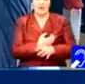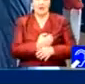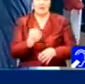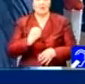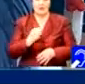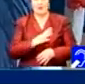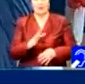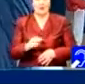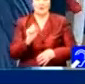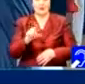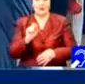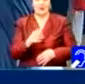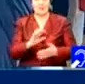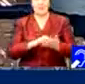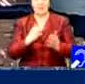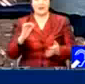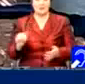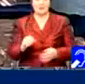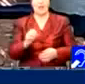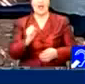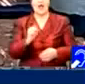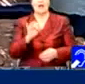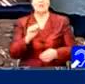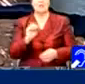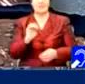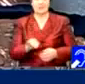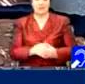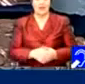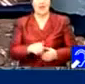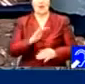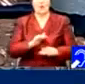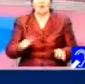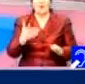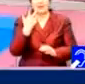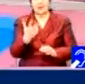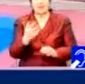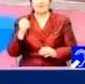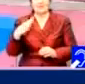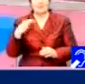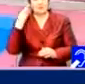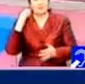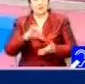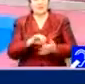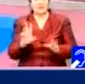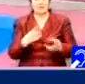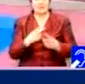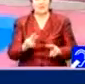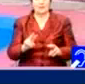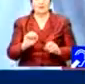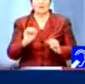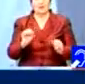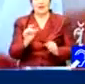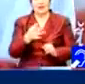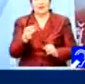păcate n-au fost de aur, una de bronz și una de argint. La competiție au participat copii cu vârste între 3 și 15 ani de la cluburi sportive din Chișinău,